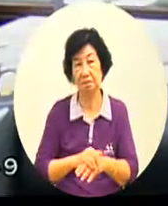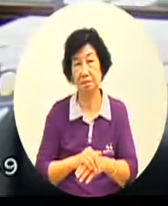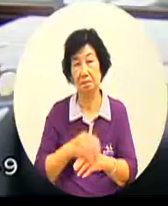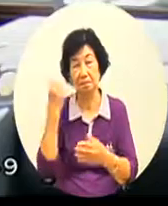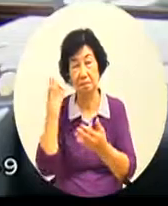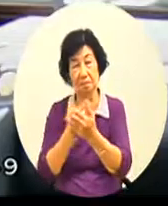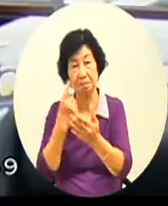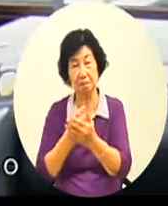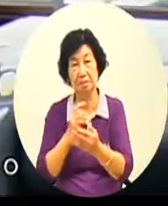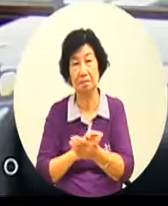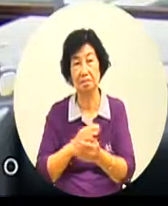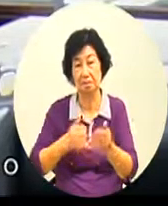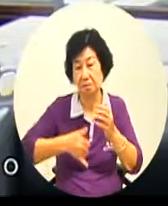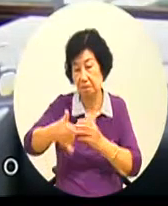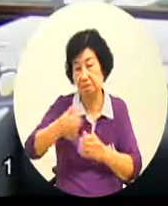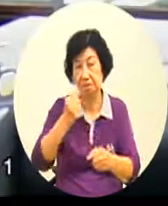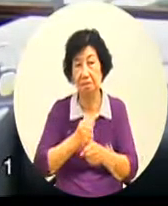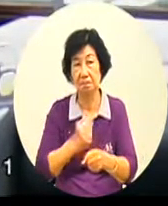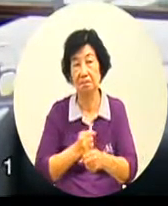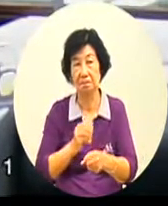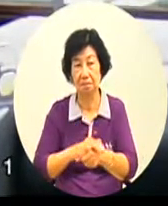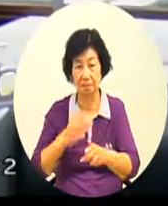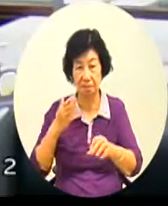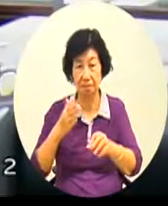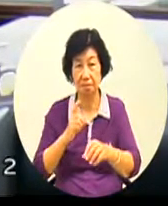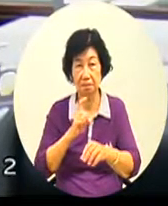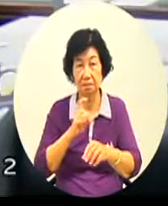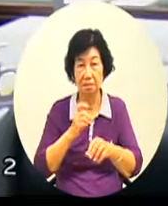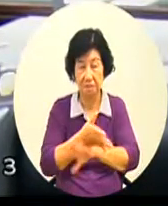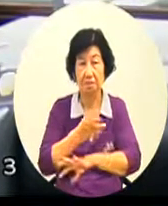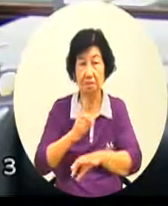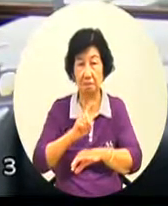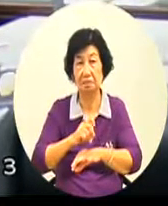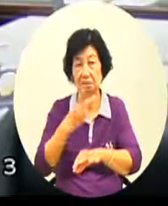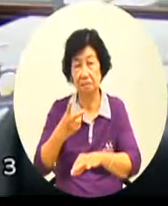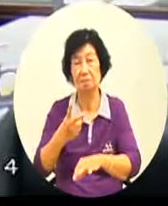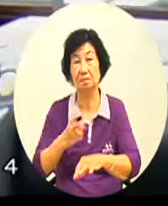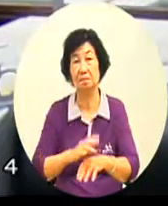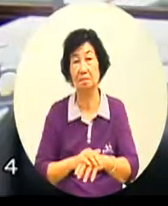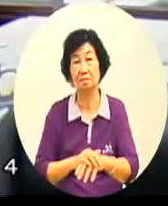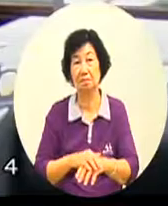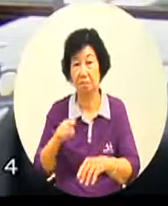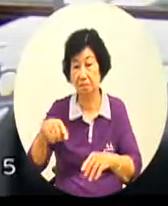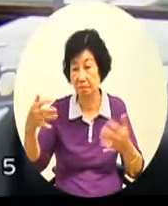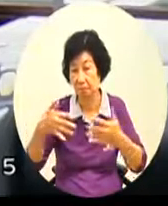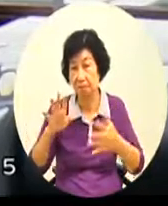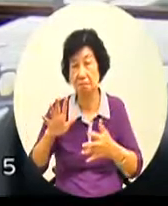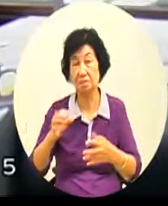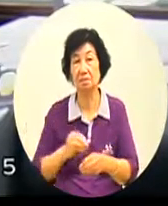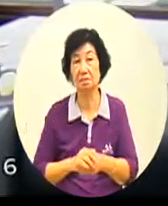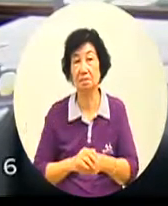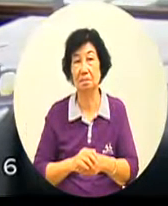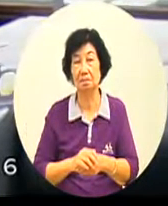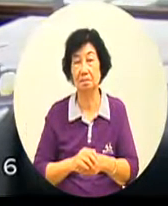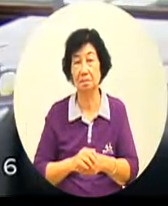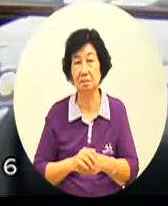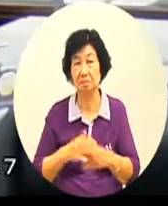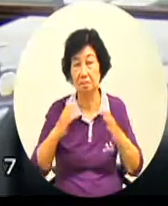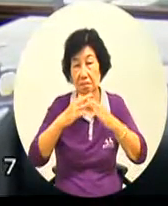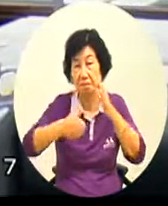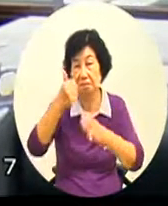班，每天都超过12点钟以上。这个有没有问题啊？市长的两个司机真的大有问题